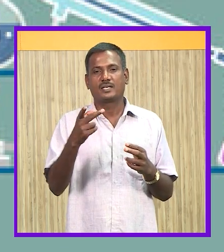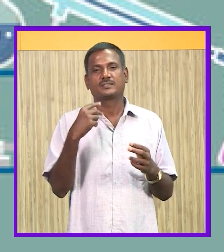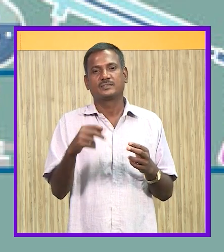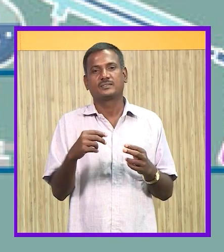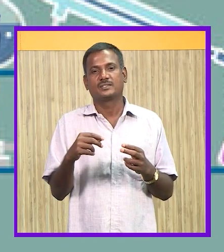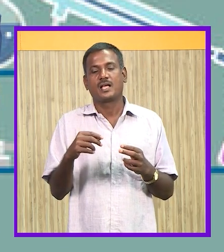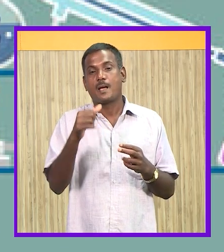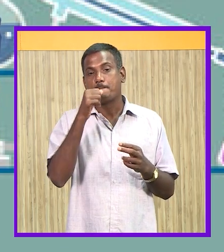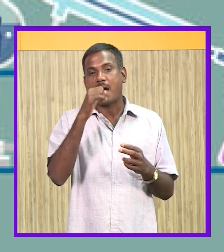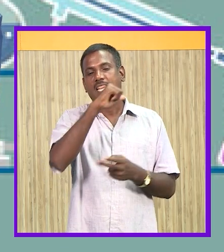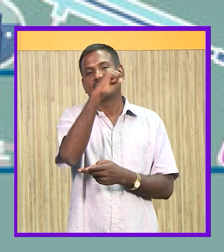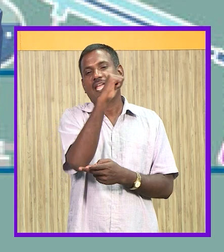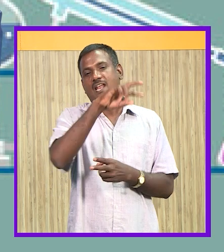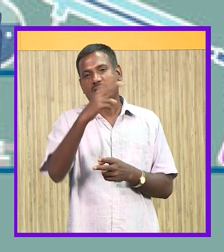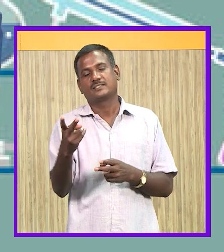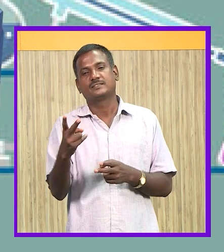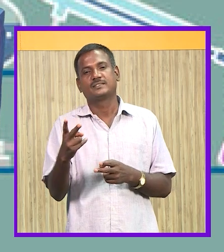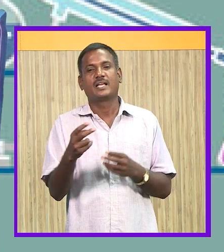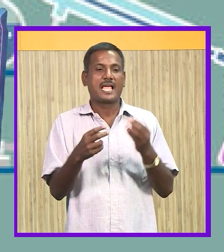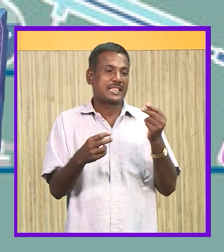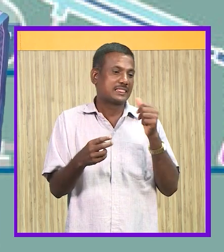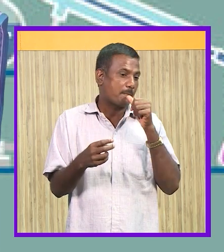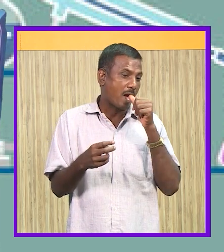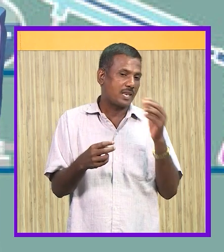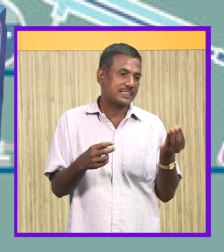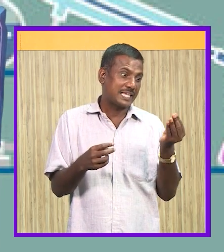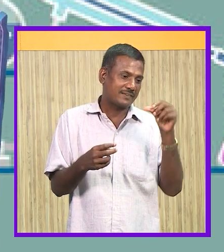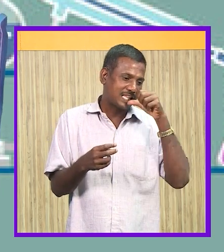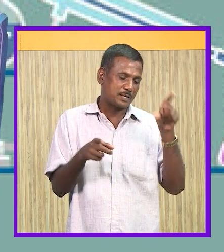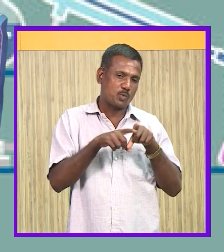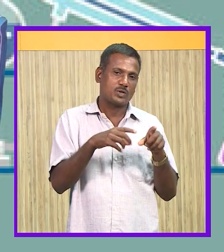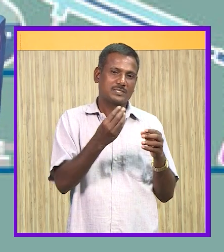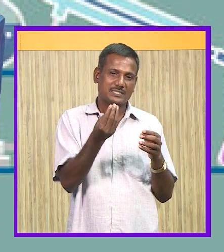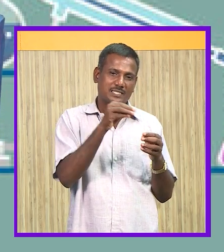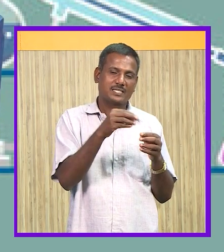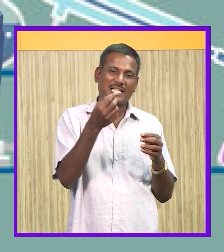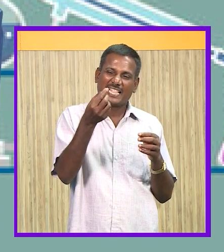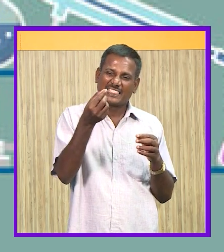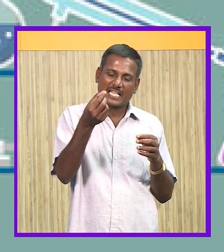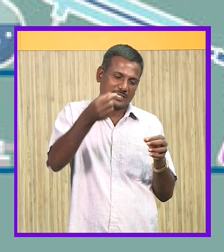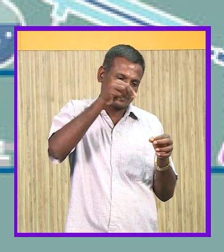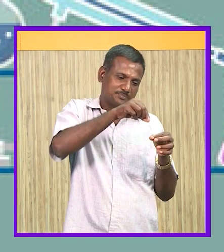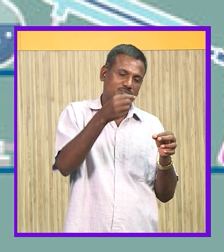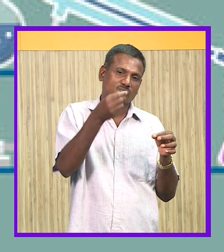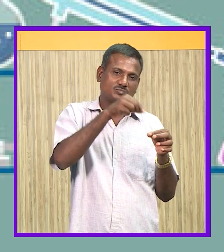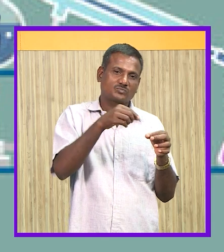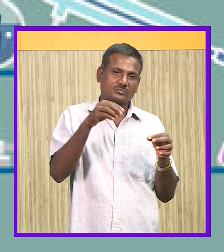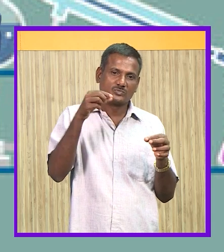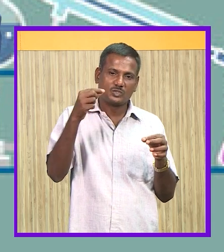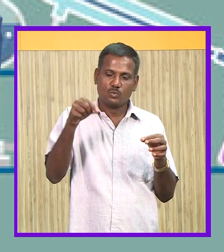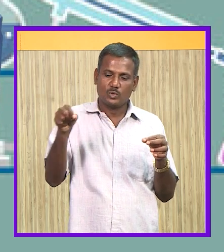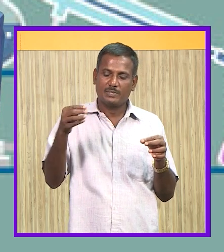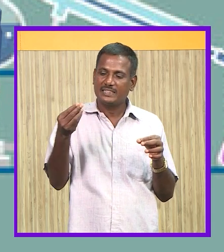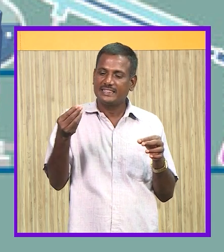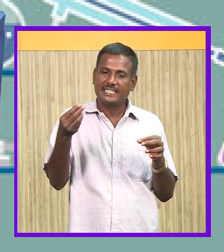அடுத்ததாக பால் தயிராதல். திரவ நிலையிலுள்ள பாலில் சிறிதளவு தயிர், அதாவது உறைமோர்னு